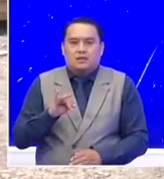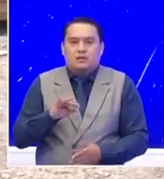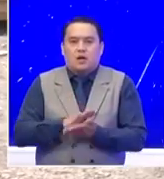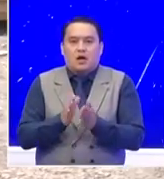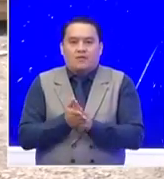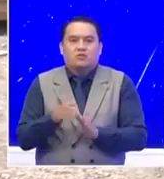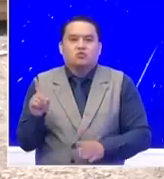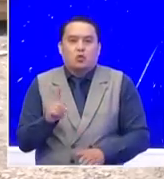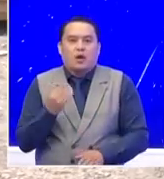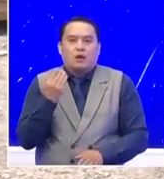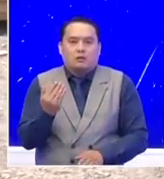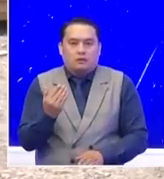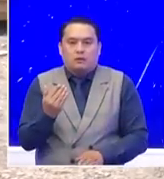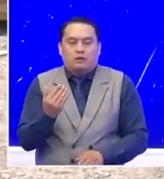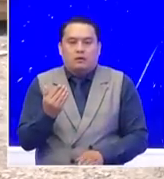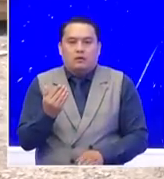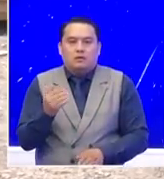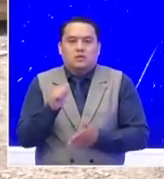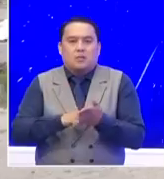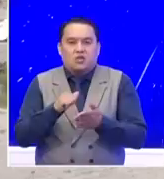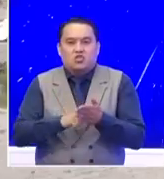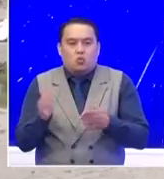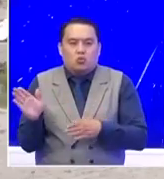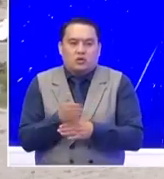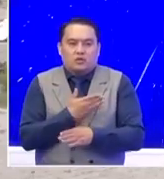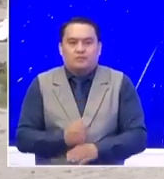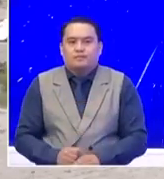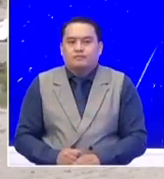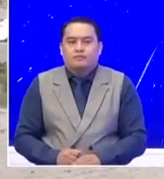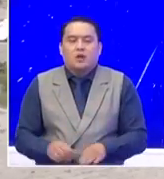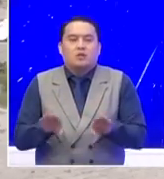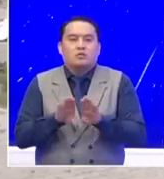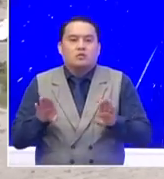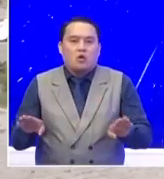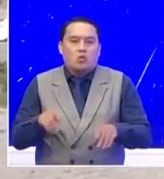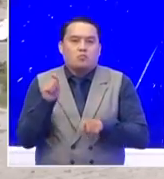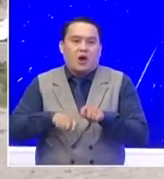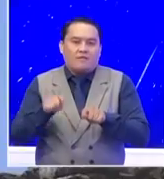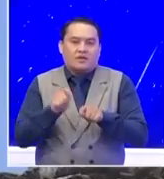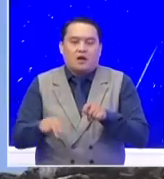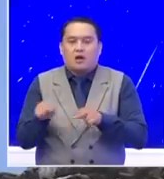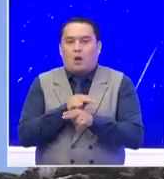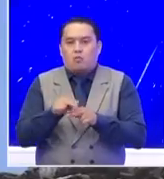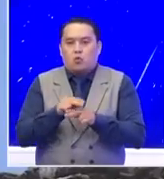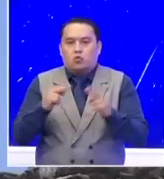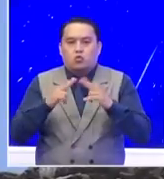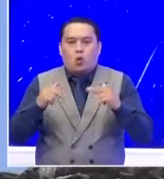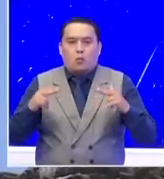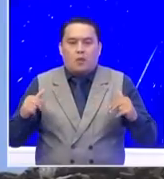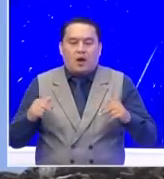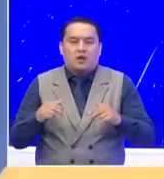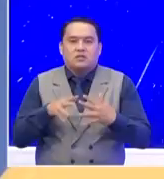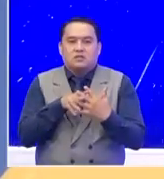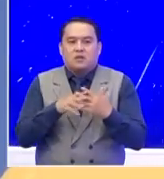Договорились, чтобы они эти замечания устранят. Аналогичные недочеты выявлены и в ходе проведения капитального ремонта Дома культуры в